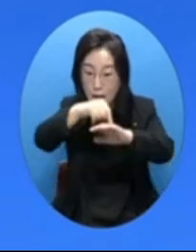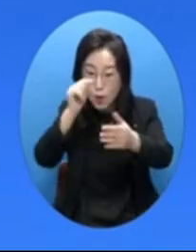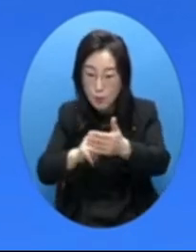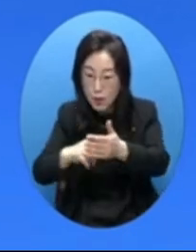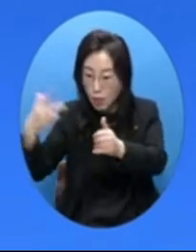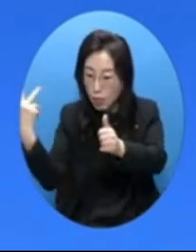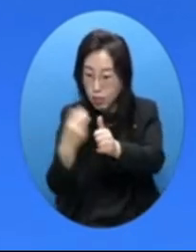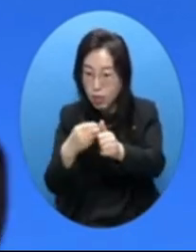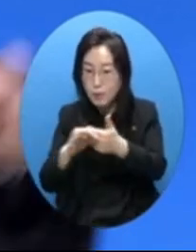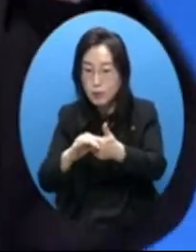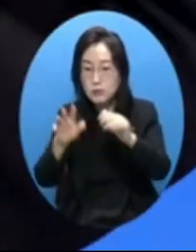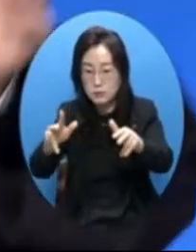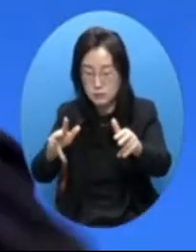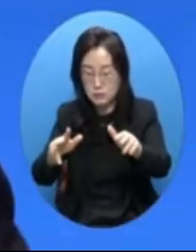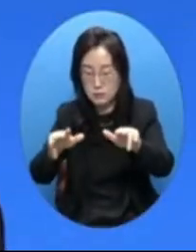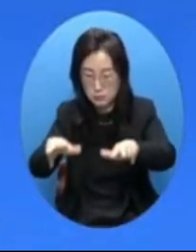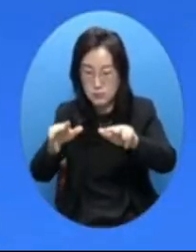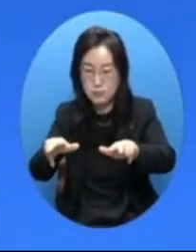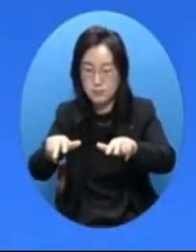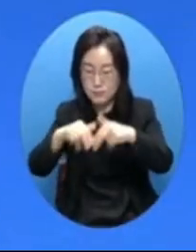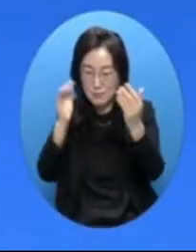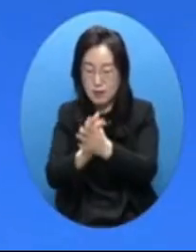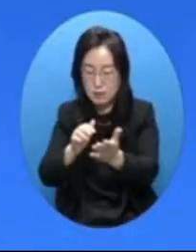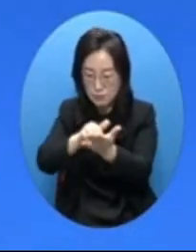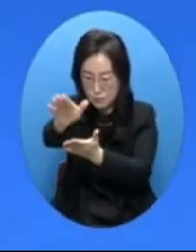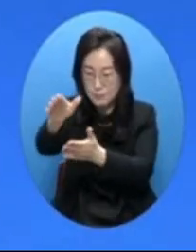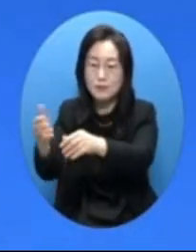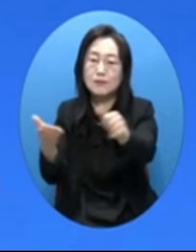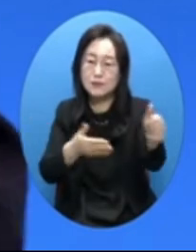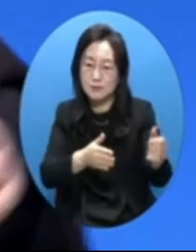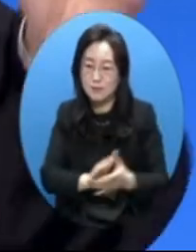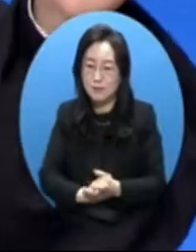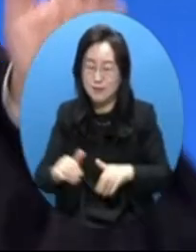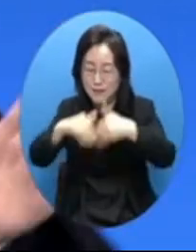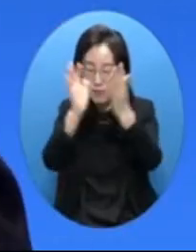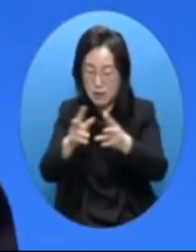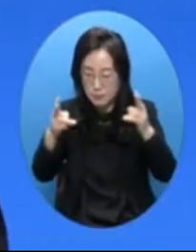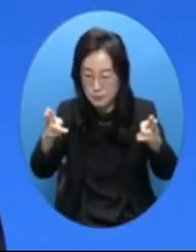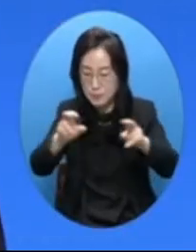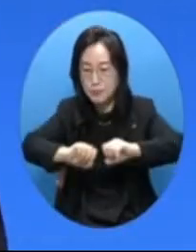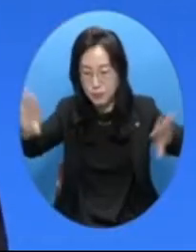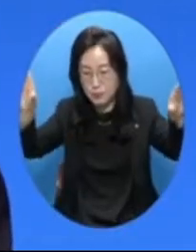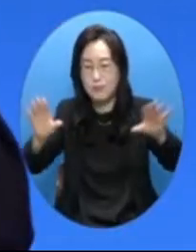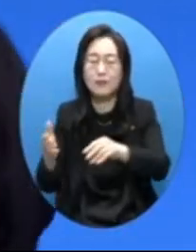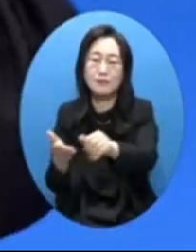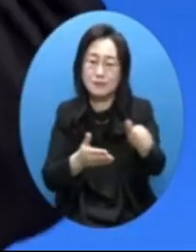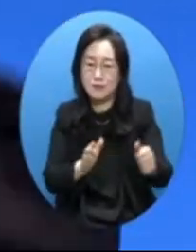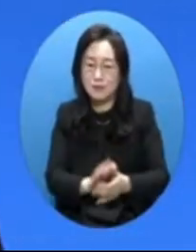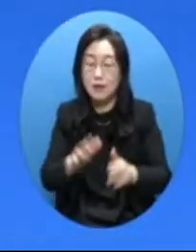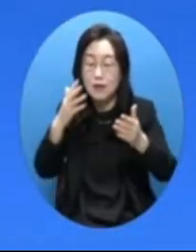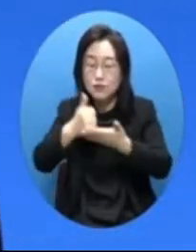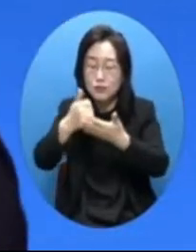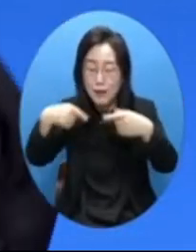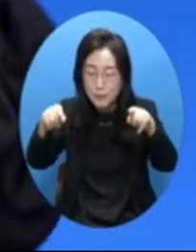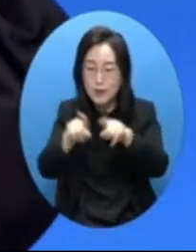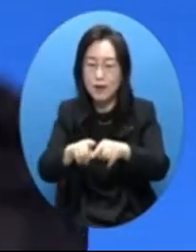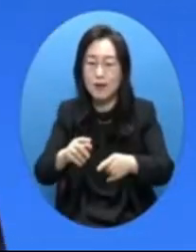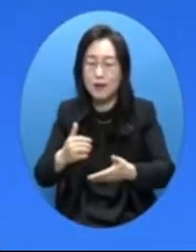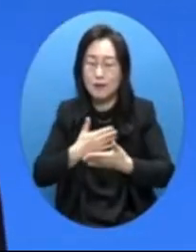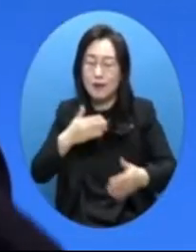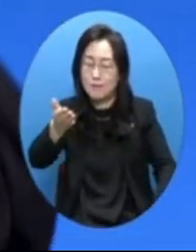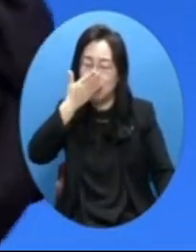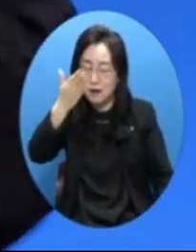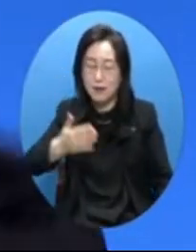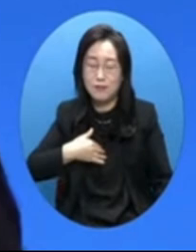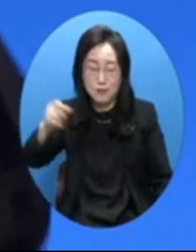들어왔다고 하면이 시간 다 물리치시기 바랍니다 다 내던져 버리시기 바랍니다 주님 나와 함께 하신다 난 할 수